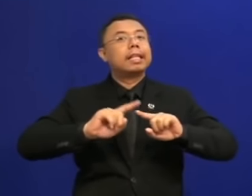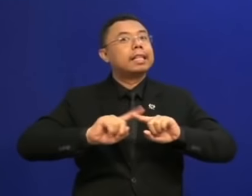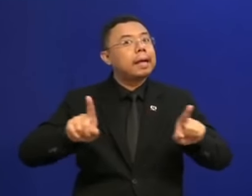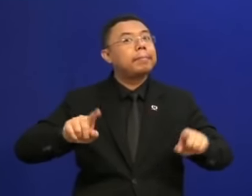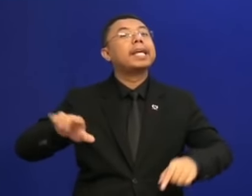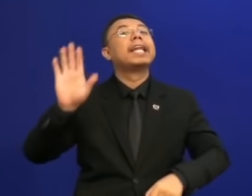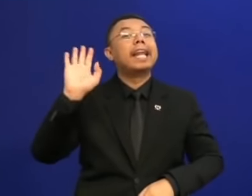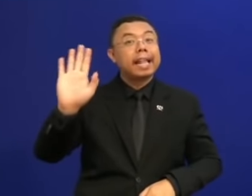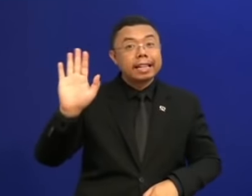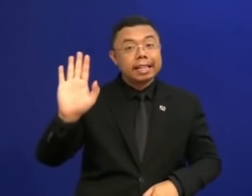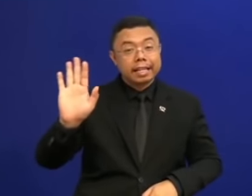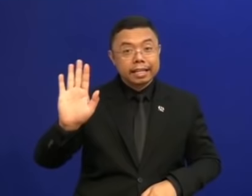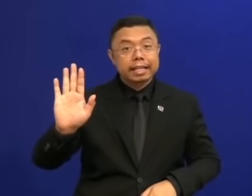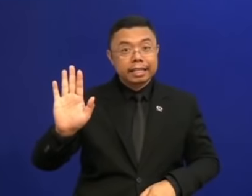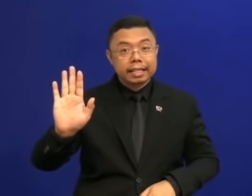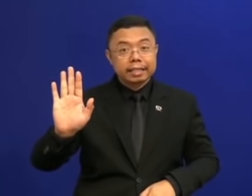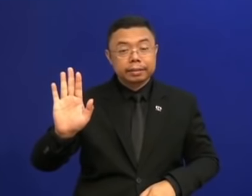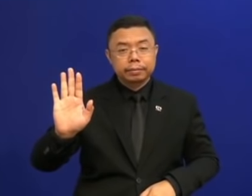Tetapi nanti